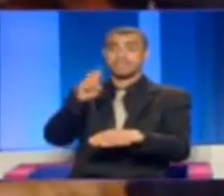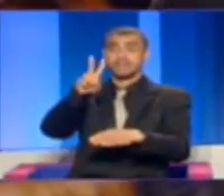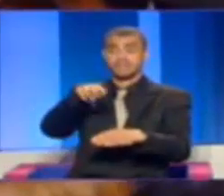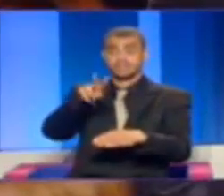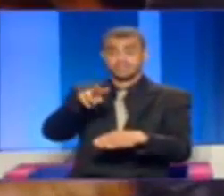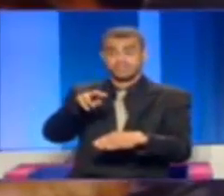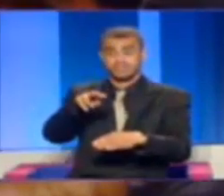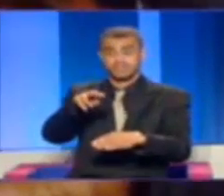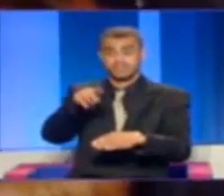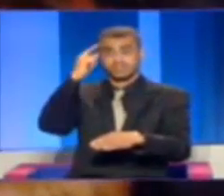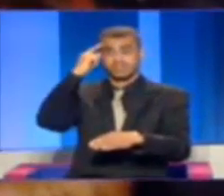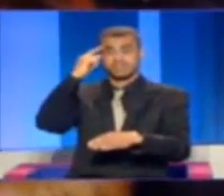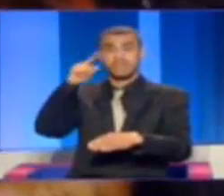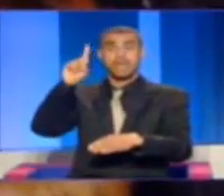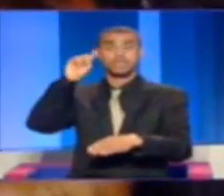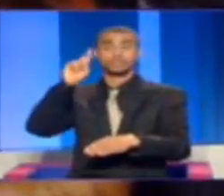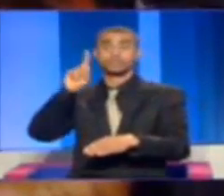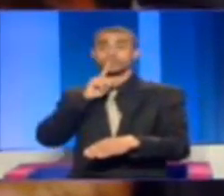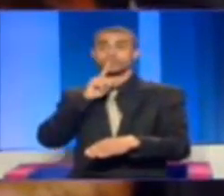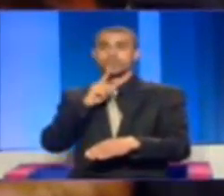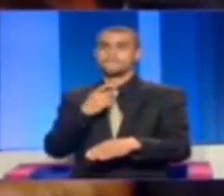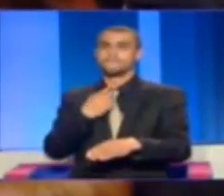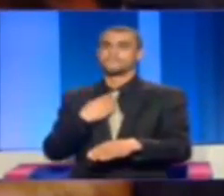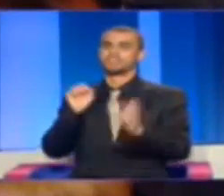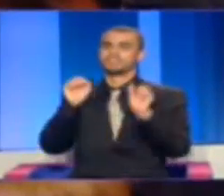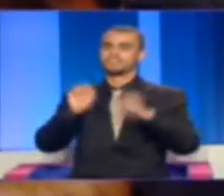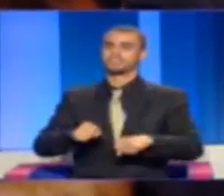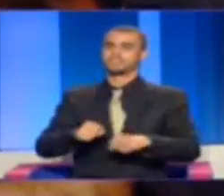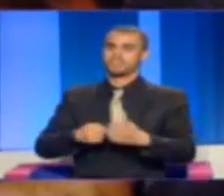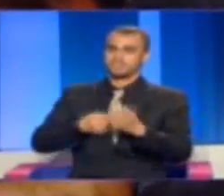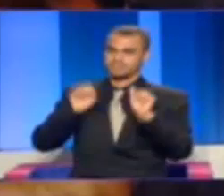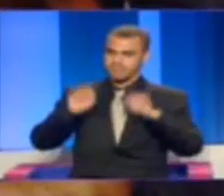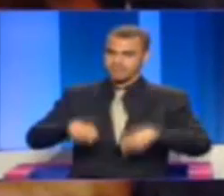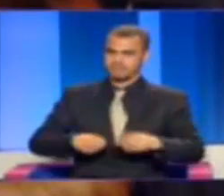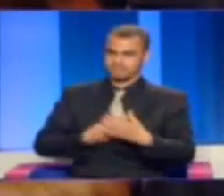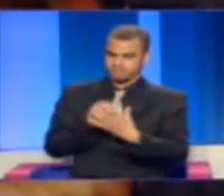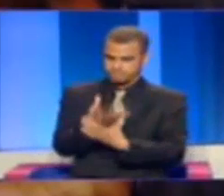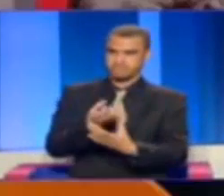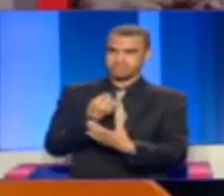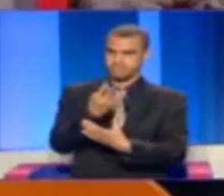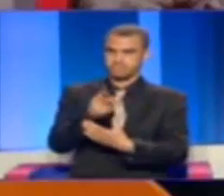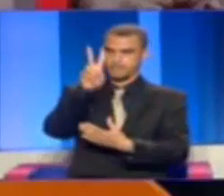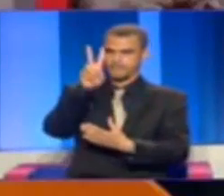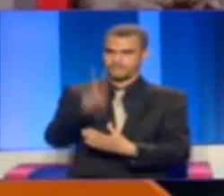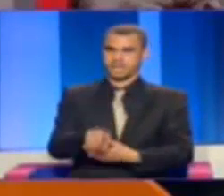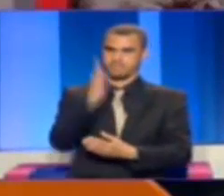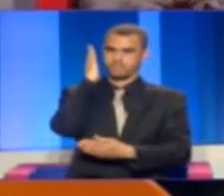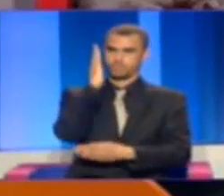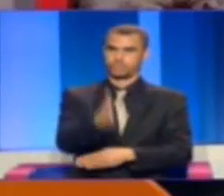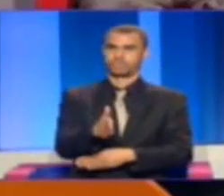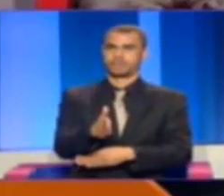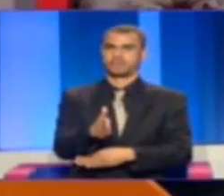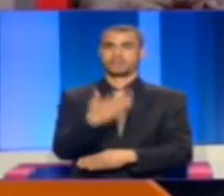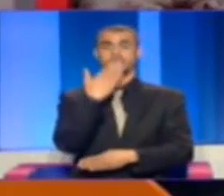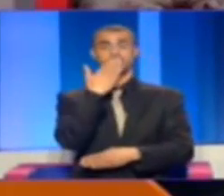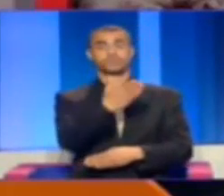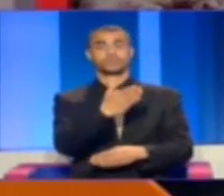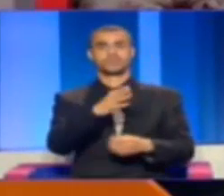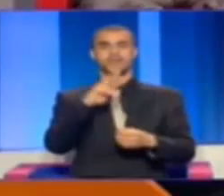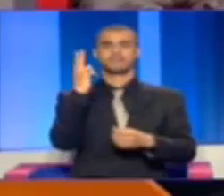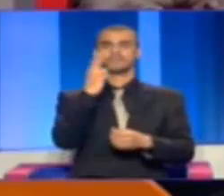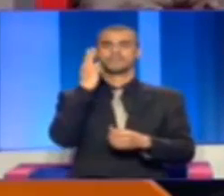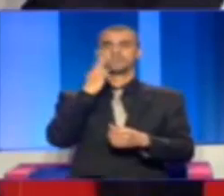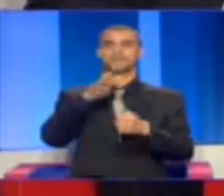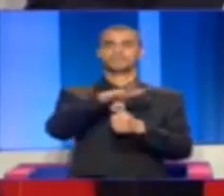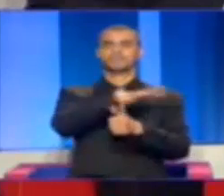عند المراه، راه الكلمه الحقيقيه عند الصم وهذا الانسان الاصم هو اللي عنده الكلمة الحقيقية. شكرا دكتور عبد